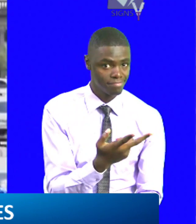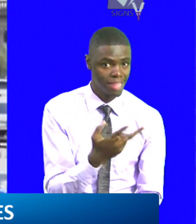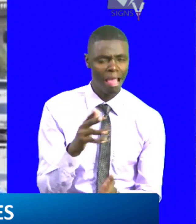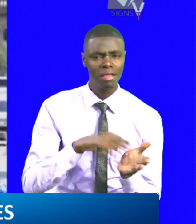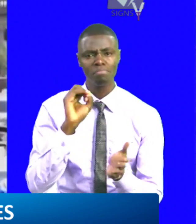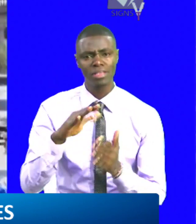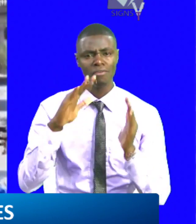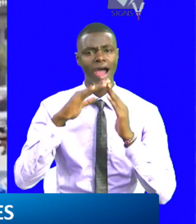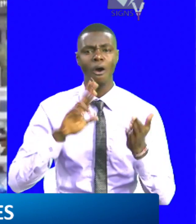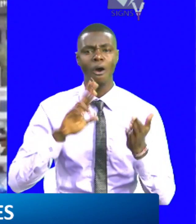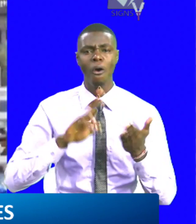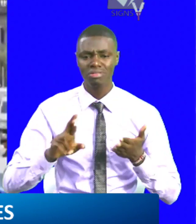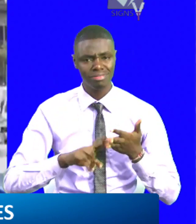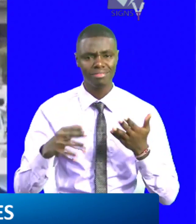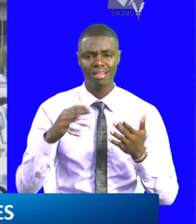250.